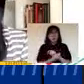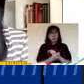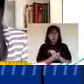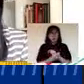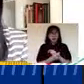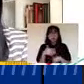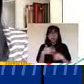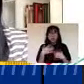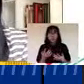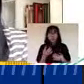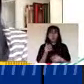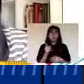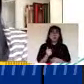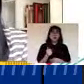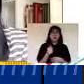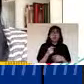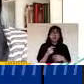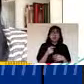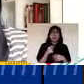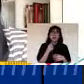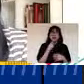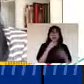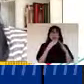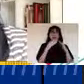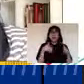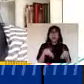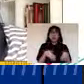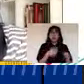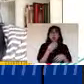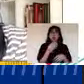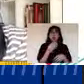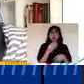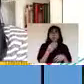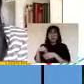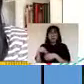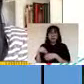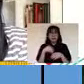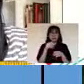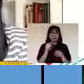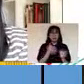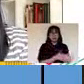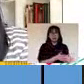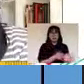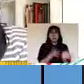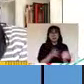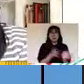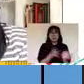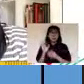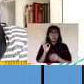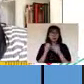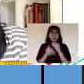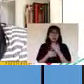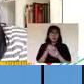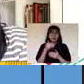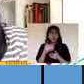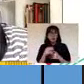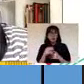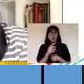investasi di bidang infrastruktur digital terus juga kita kembangkan. Oke, ke halaman berikutnya, sekarang untuk melihat urgensi RUU PDP,